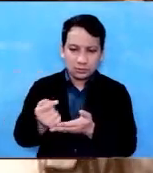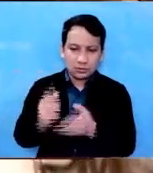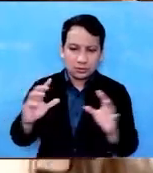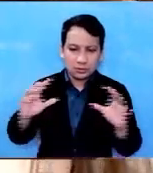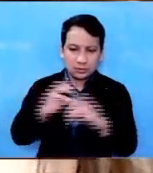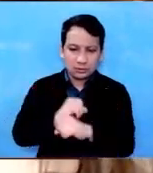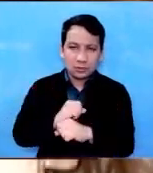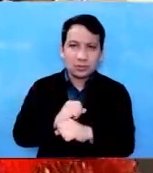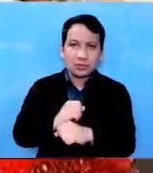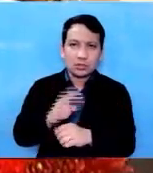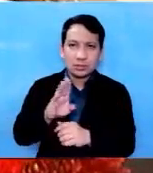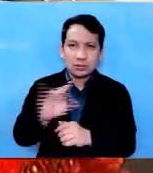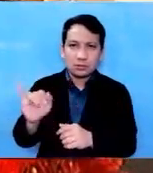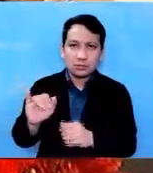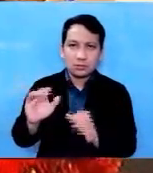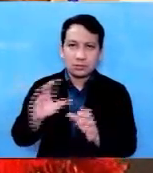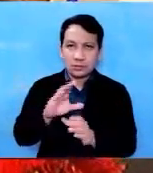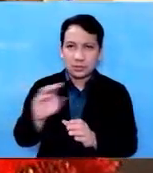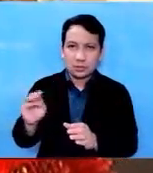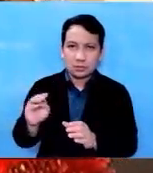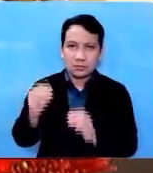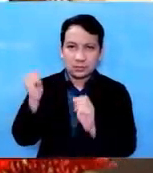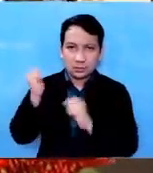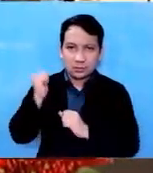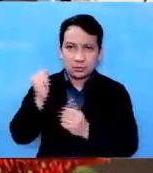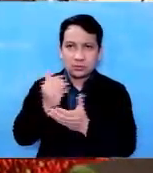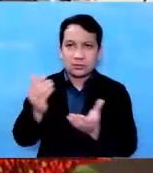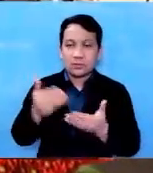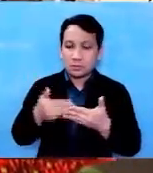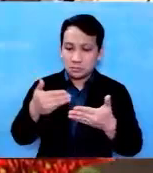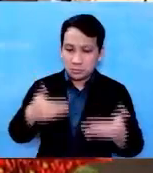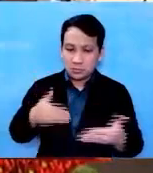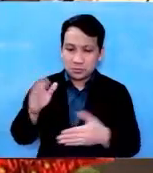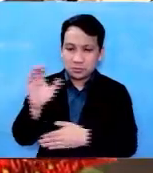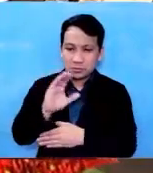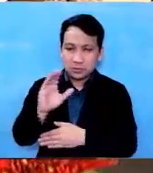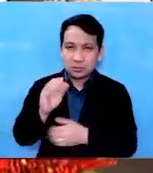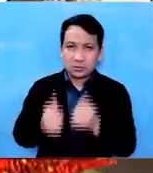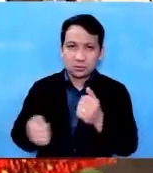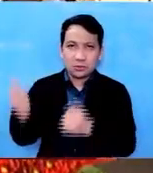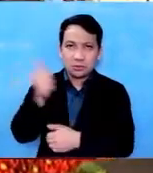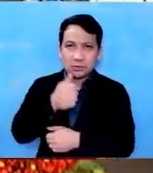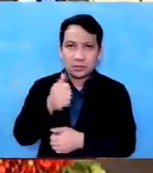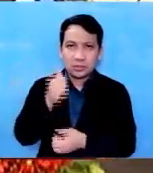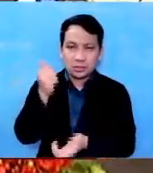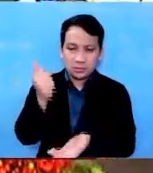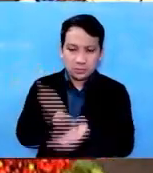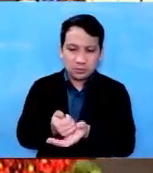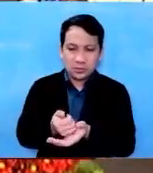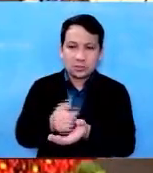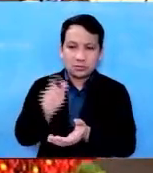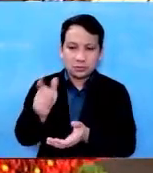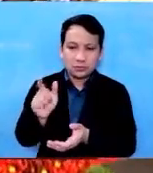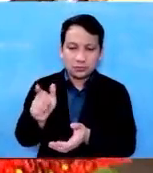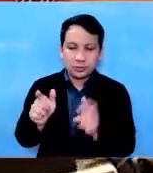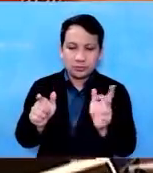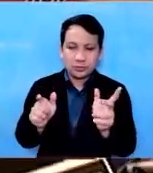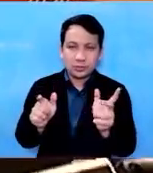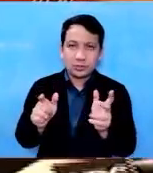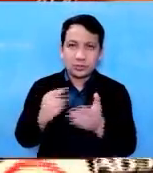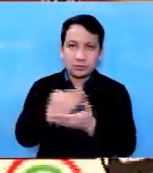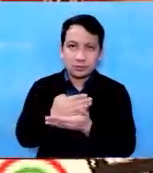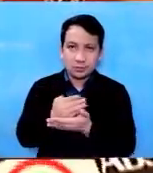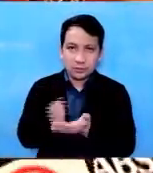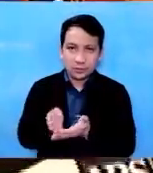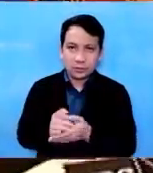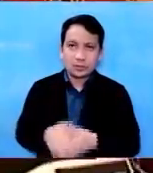BICAM deliberation. Umaasa rin sila na bago magpasko ay maisa sa batas na ang 2023 budget.